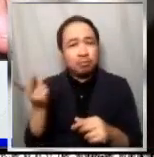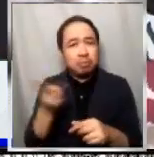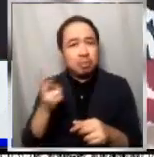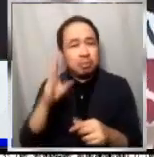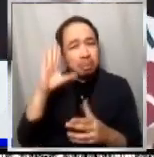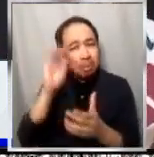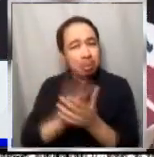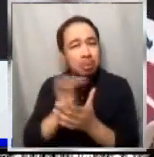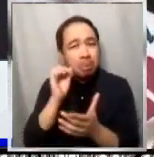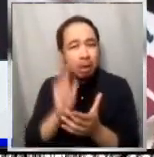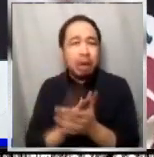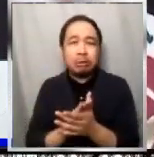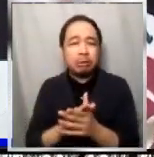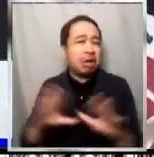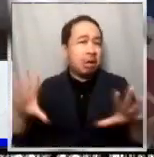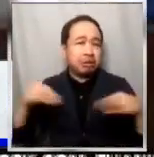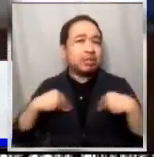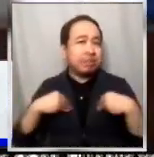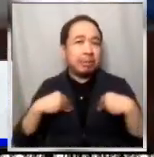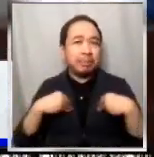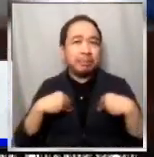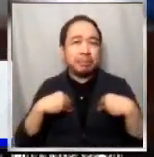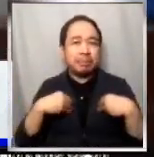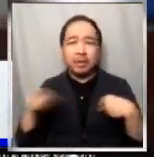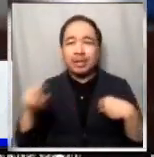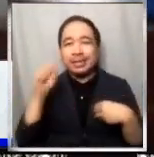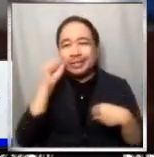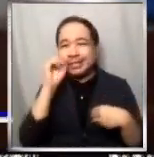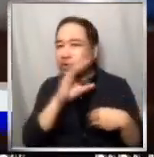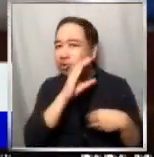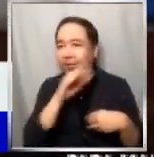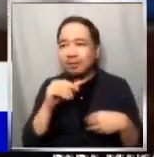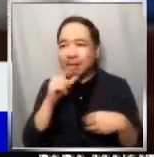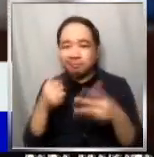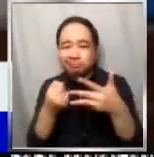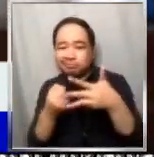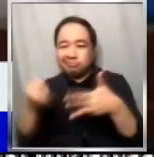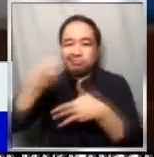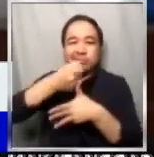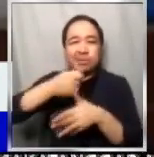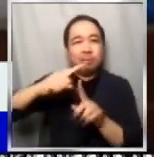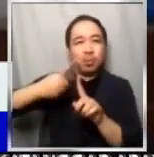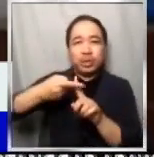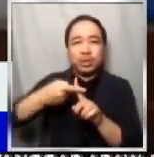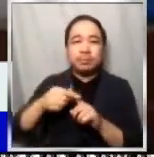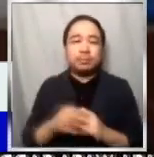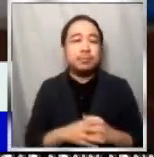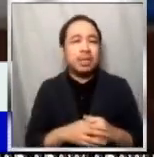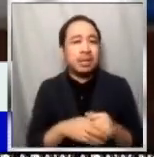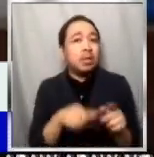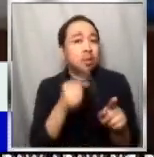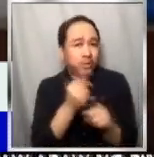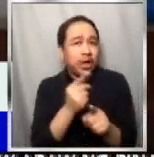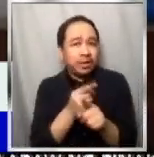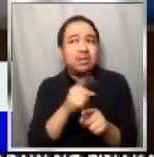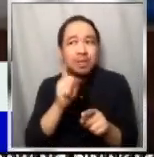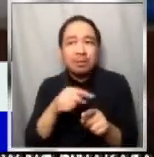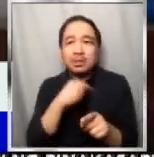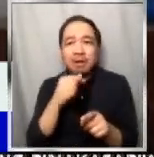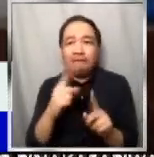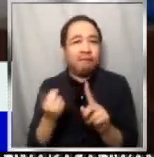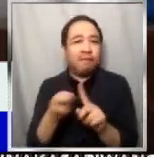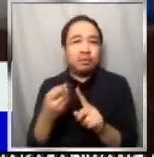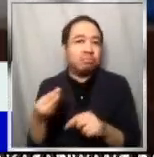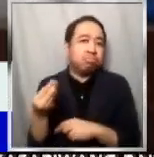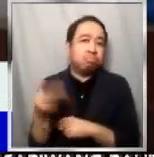mauuna sa bakuna ng Sinovac. Tama yon, dapat hindi muna maibigay sa mga matatanda ang sa senior citizen